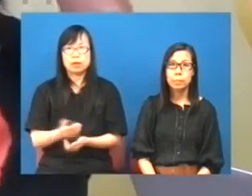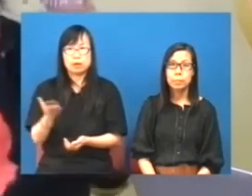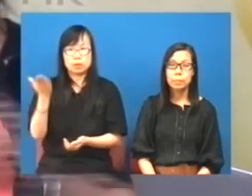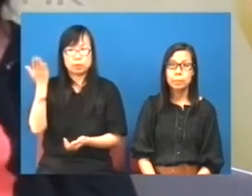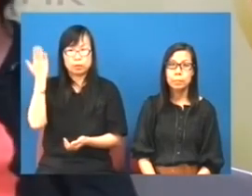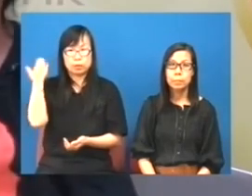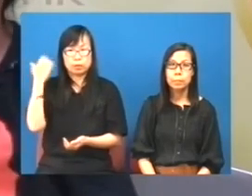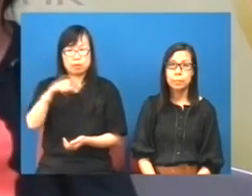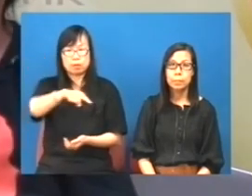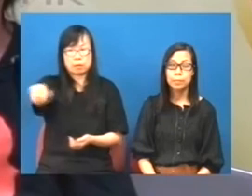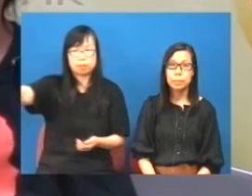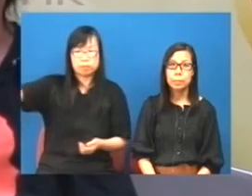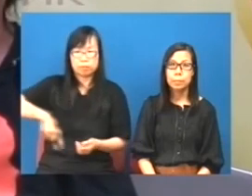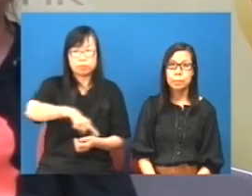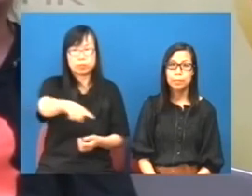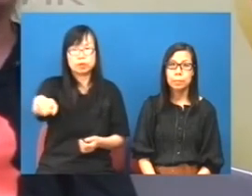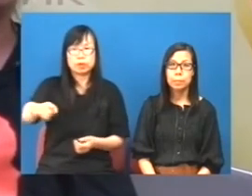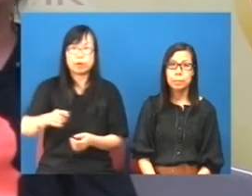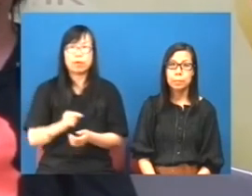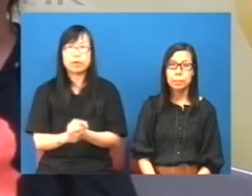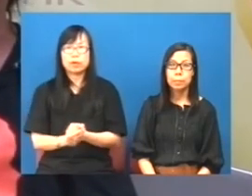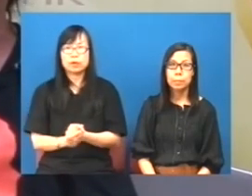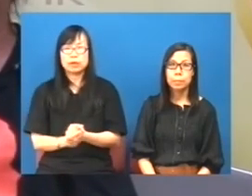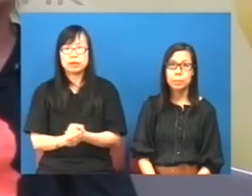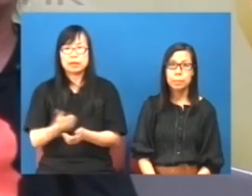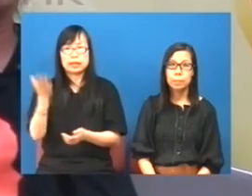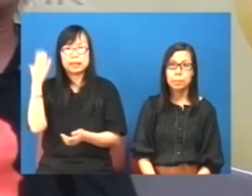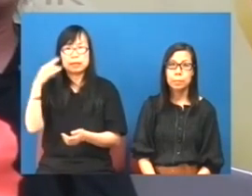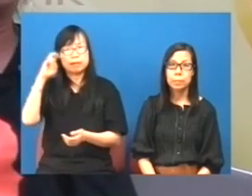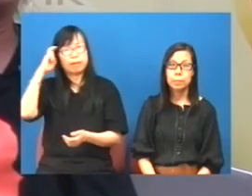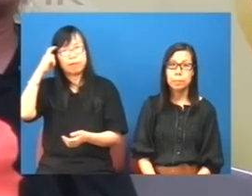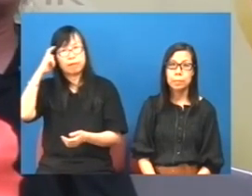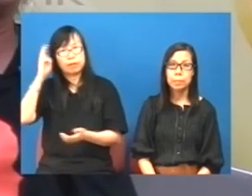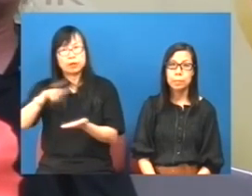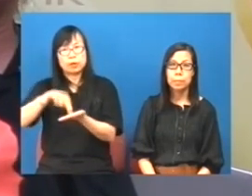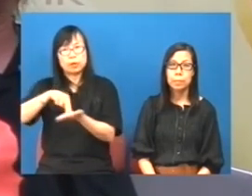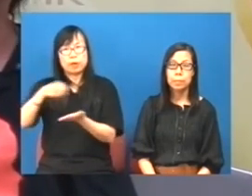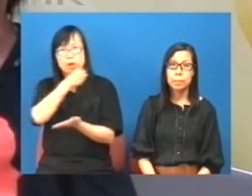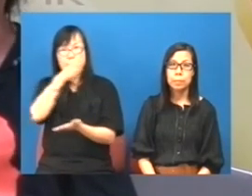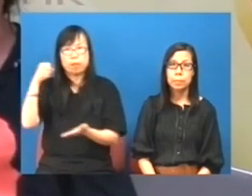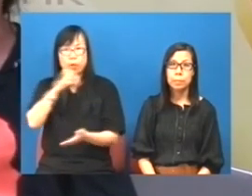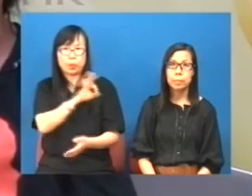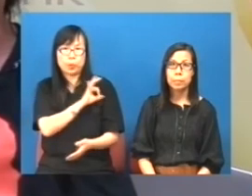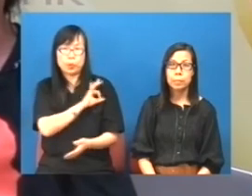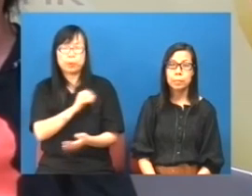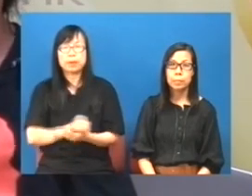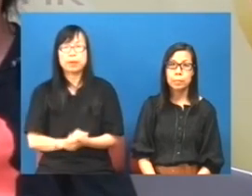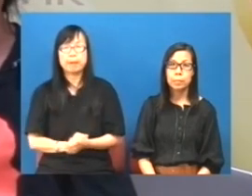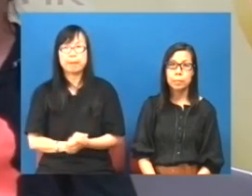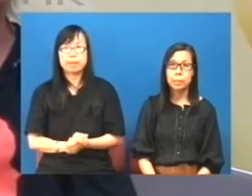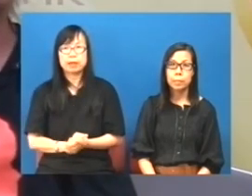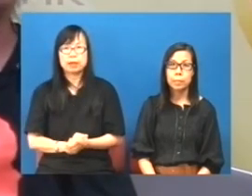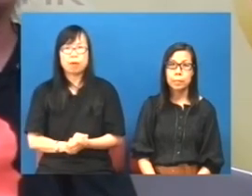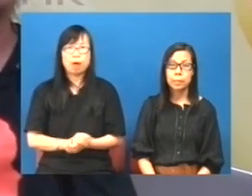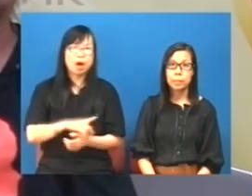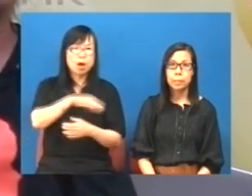這個大球場即所謂以戰養戰的時候曾經考慮過可以舉行一個音樂會但是因為周